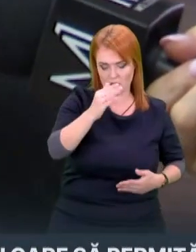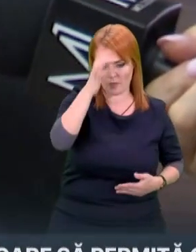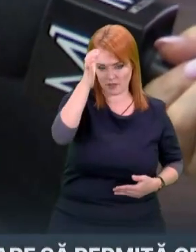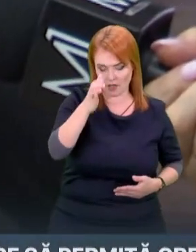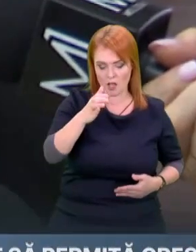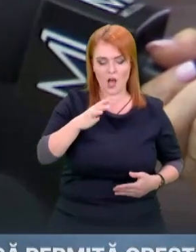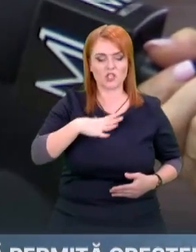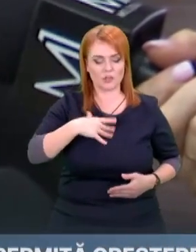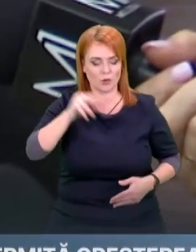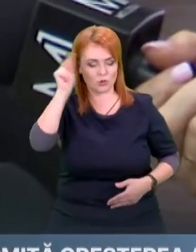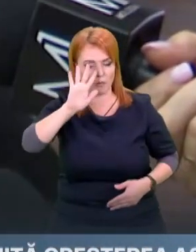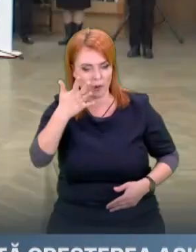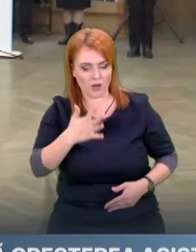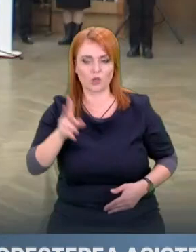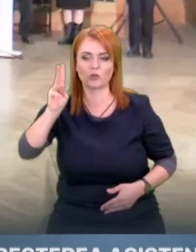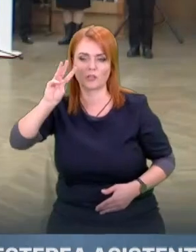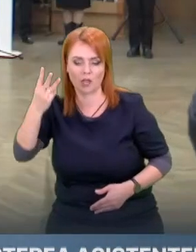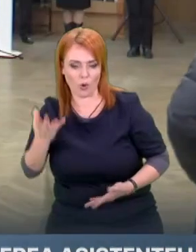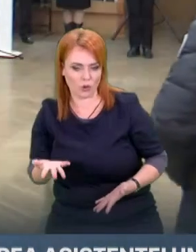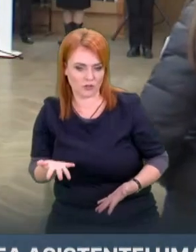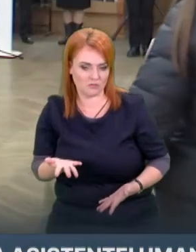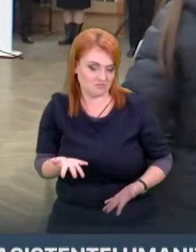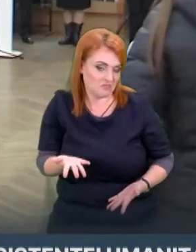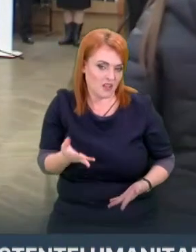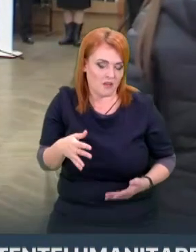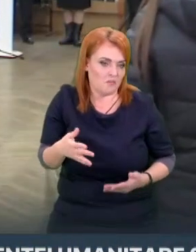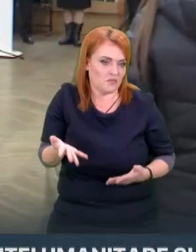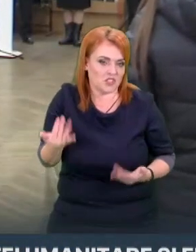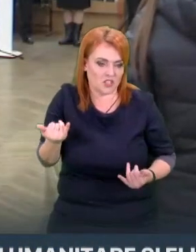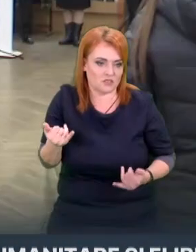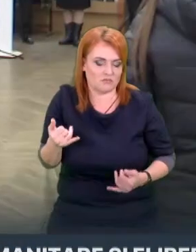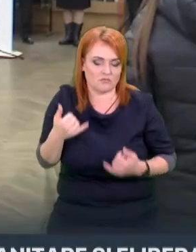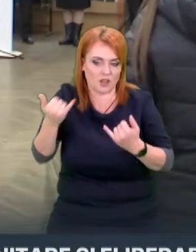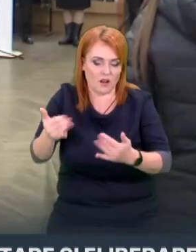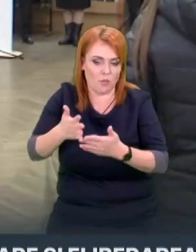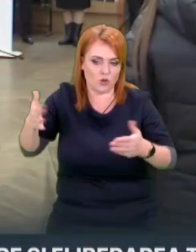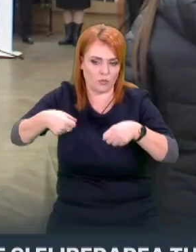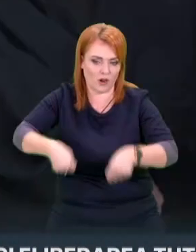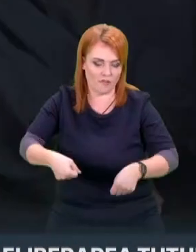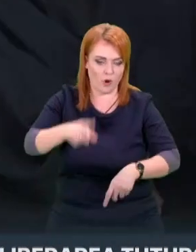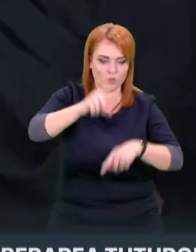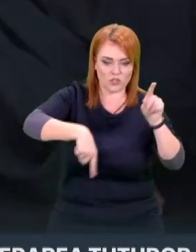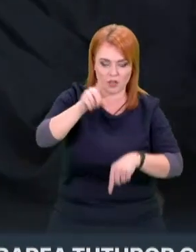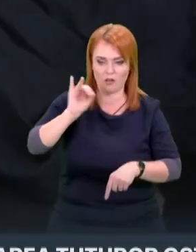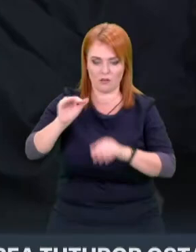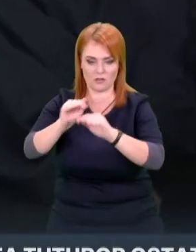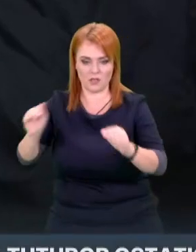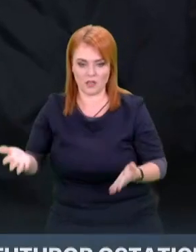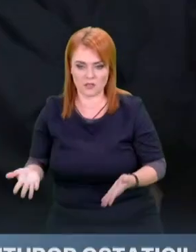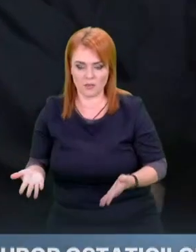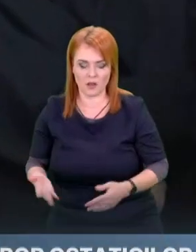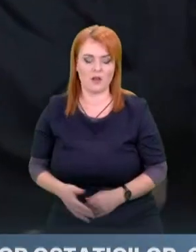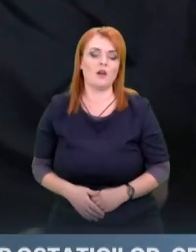5 ani de zile, alții 3 ani de zile. Astăzi, la liceul Gheorghe Asache, cadrele didactice au fost îmbrăcate în negru în semn de tristețe.